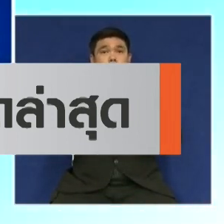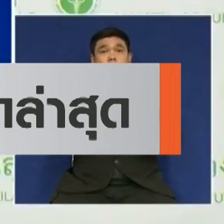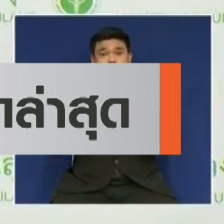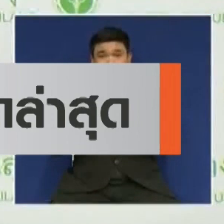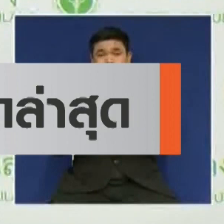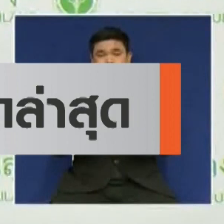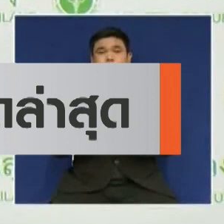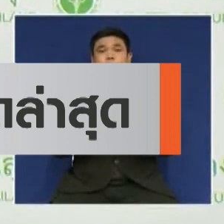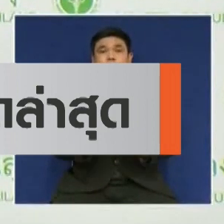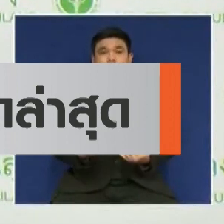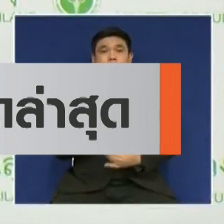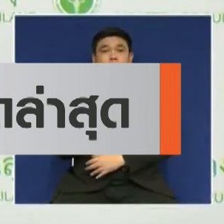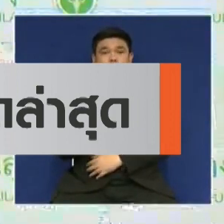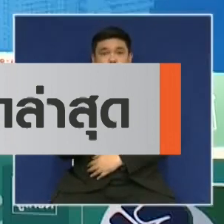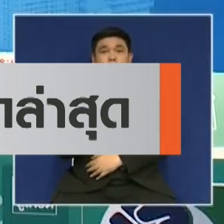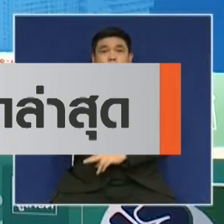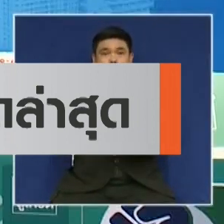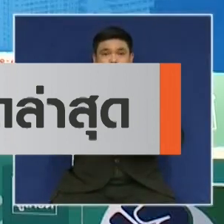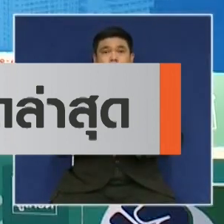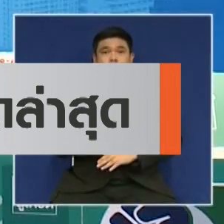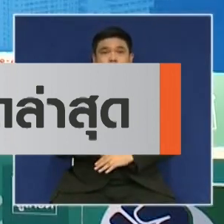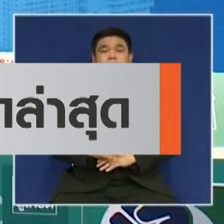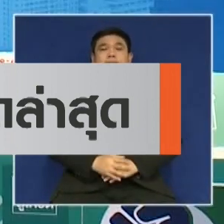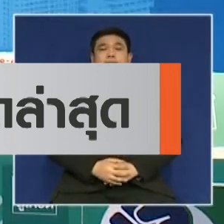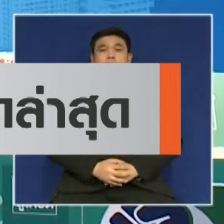ขอเรียนเชิญทั้งสองท่านเลยครับ